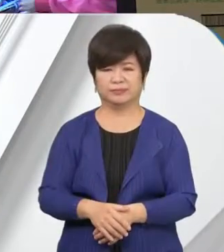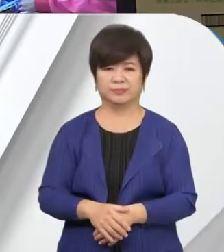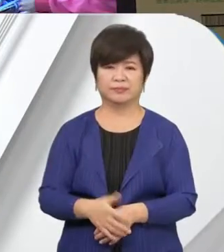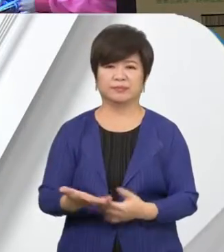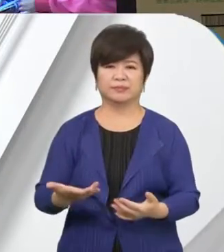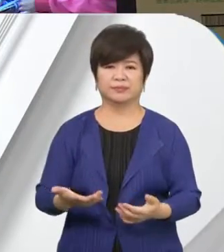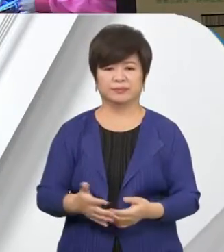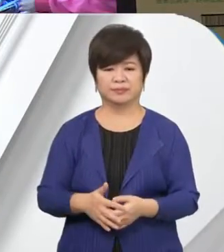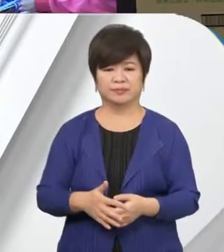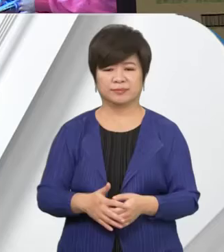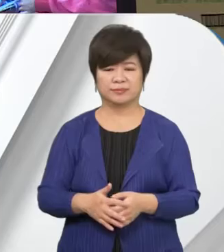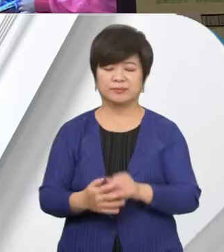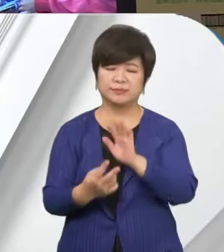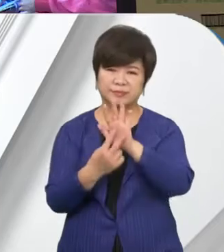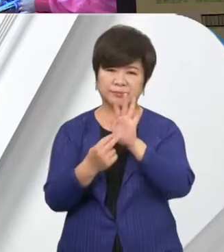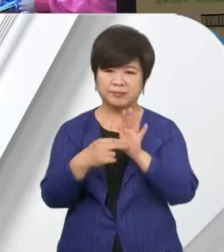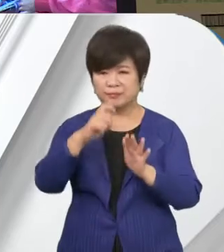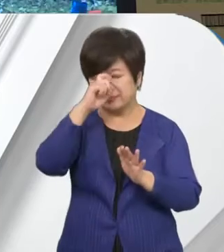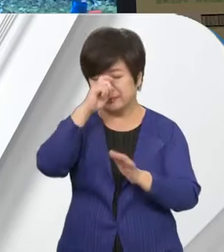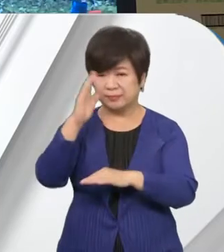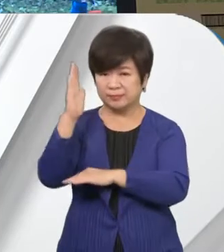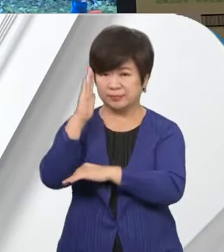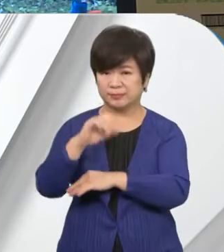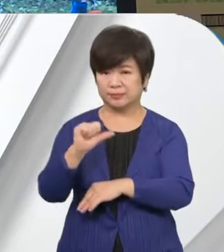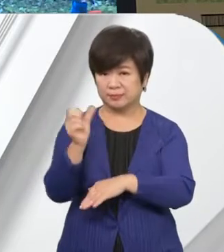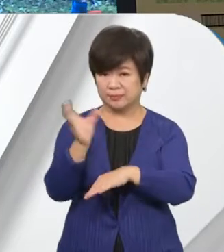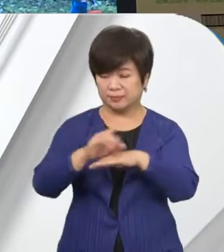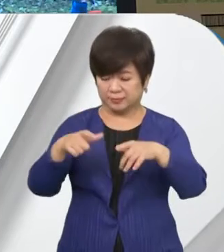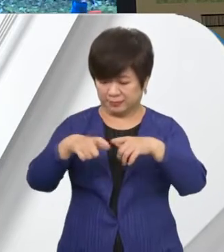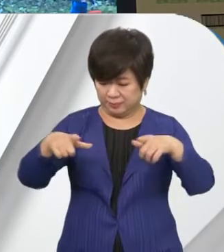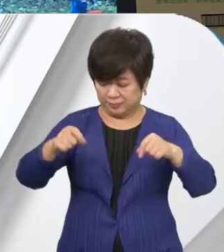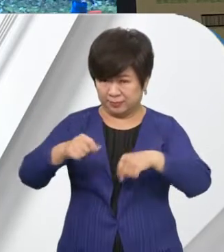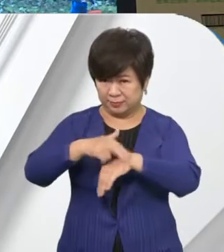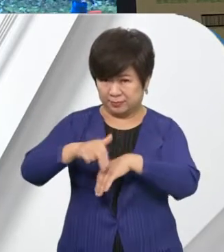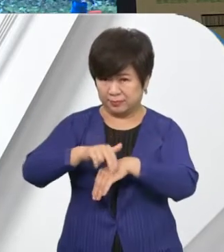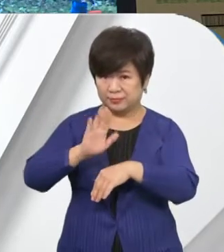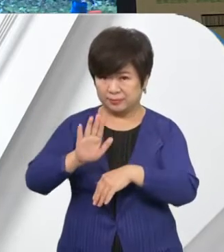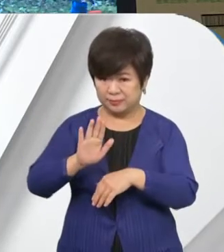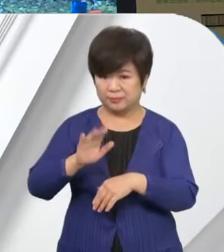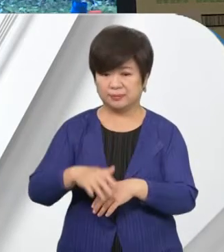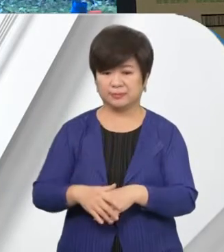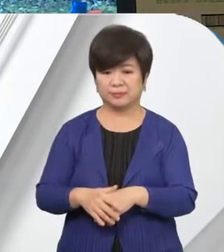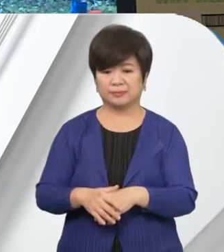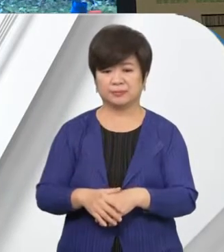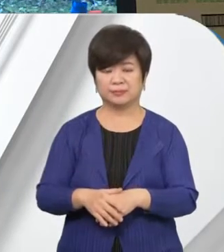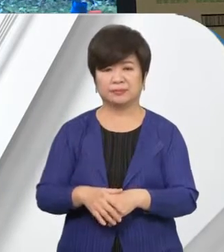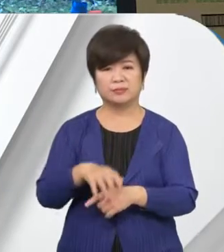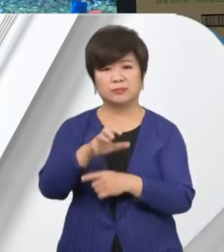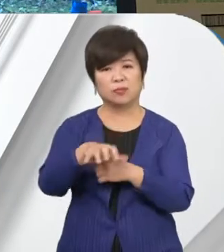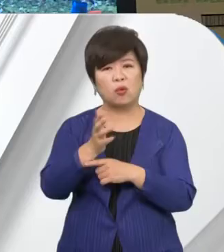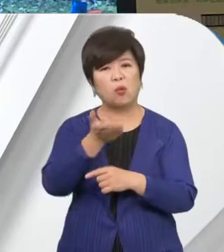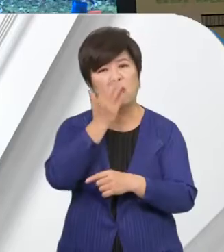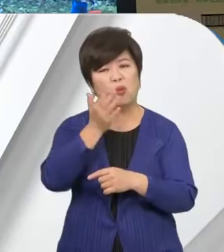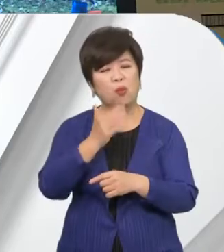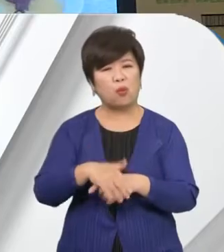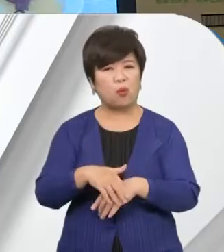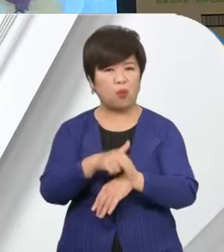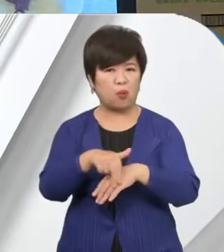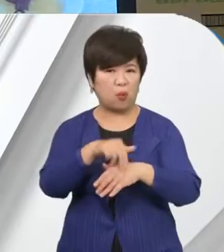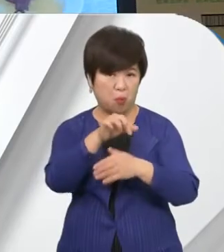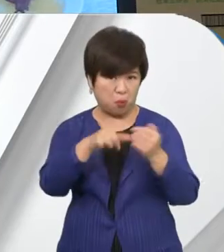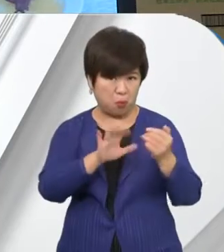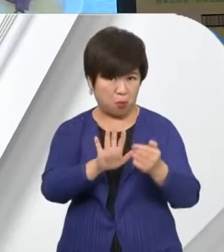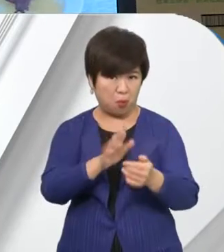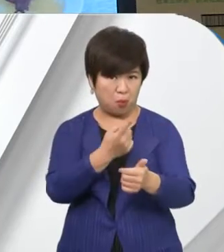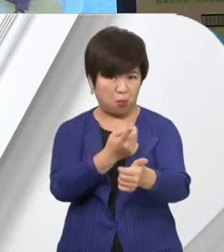对。哎， 冬期待吼，也政府的五倍券吼，也还有更多的安尼农游的优惠方案来分大